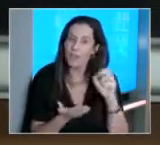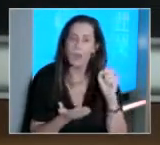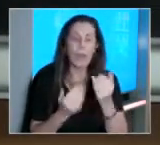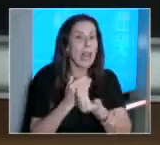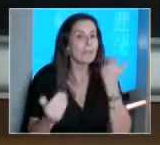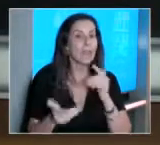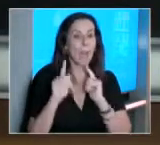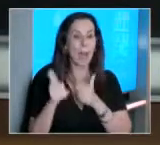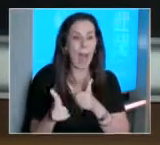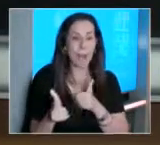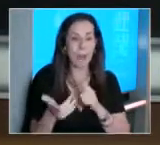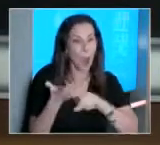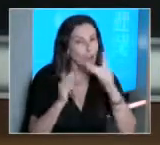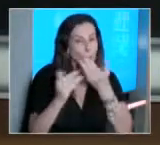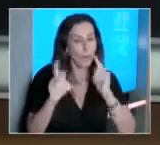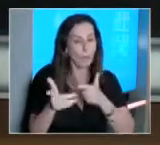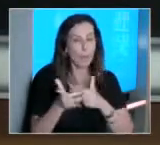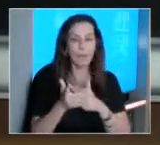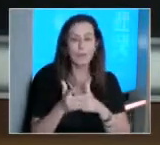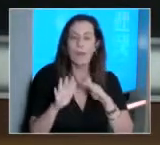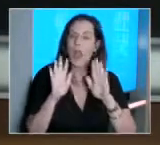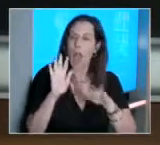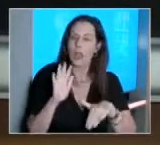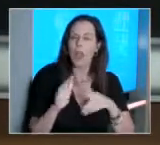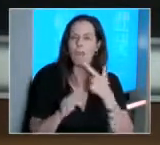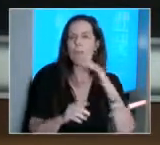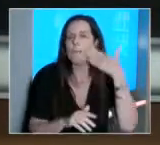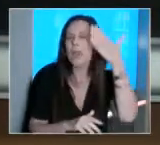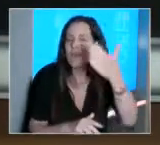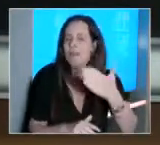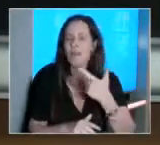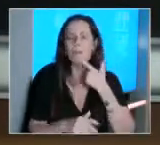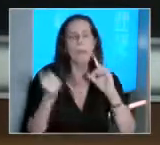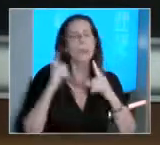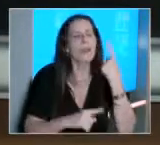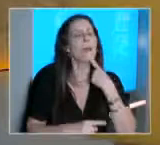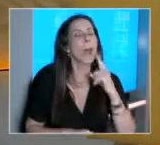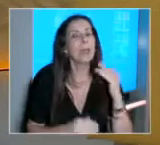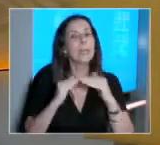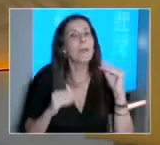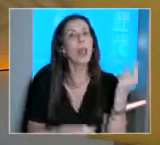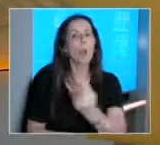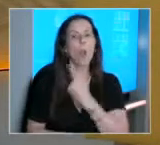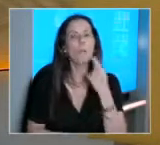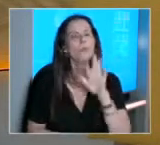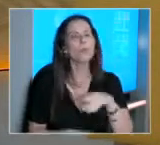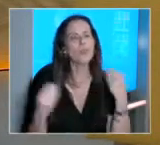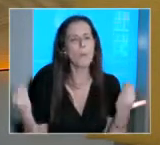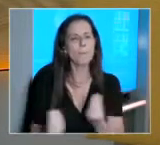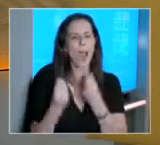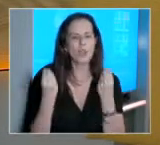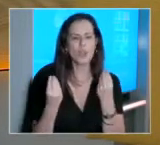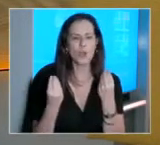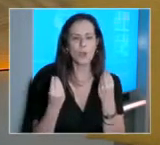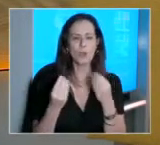שבועות שלפני המלחמה, ובאיזשהו מובן גם חזה את העתיד, חזה את הלך הרוח, דיבר אל כולם. וגם יש משהו